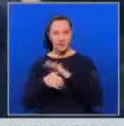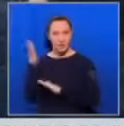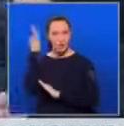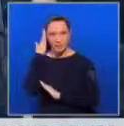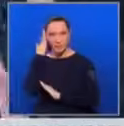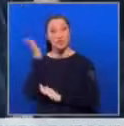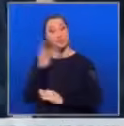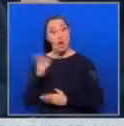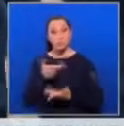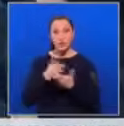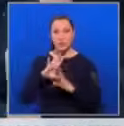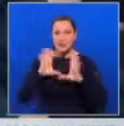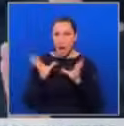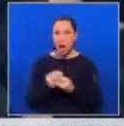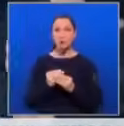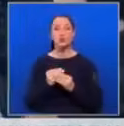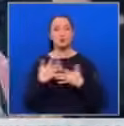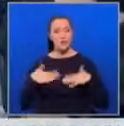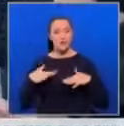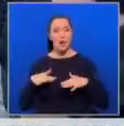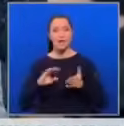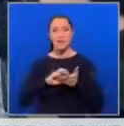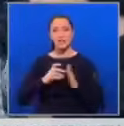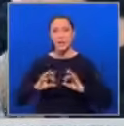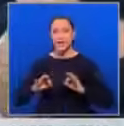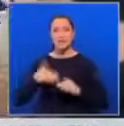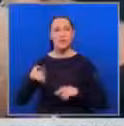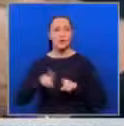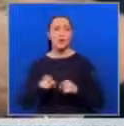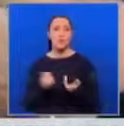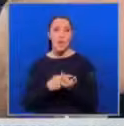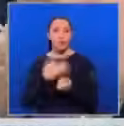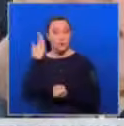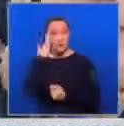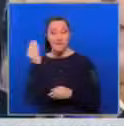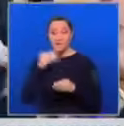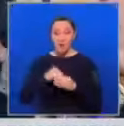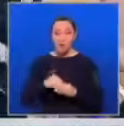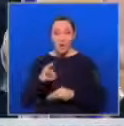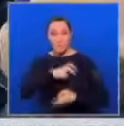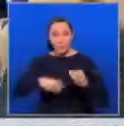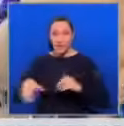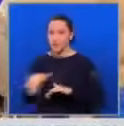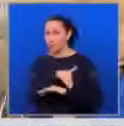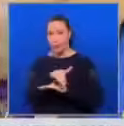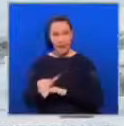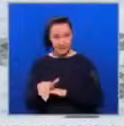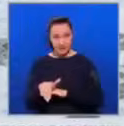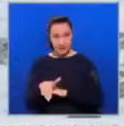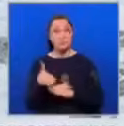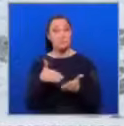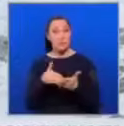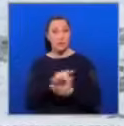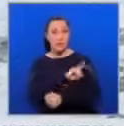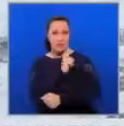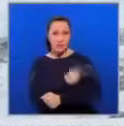министри ще обсъдят и цялостното състояние на шенген след като някои държави въведоха проверки по границите си заради